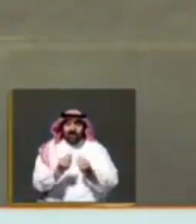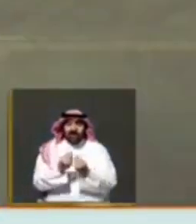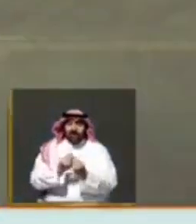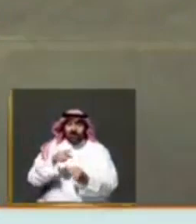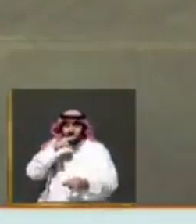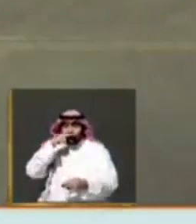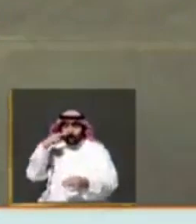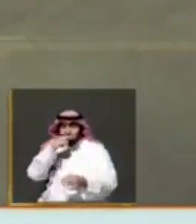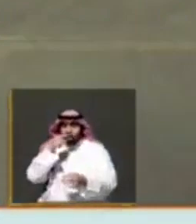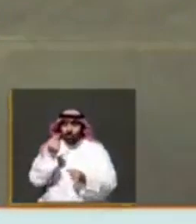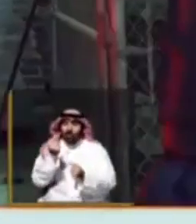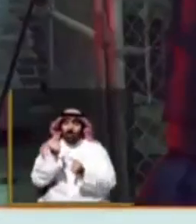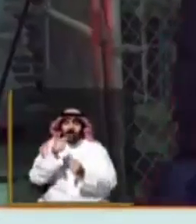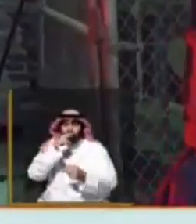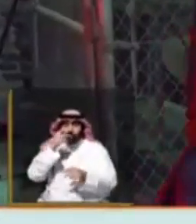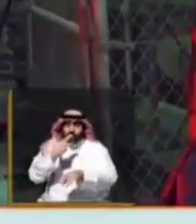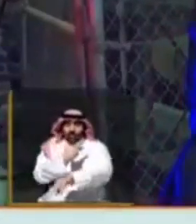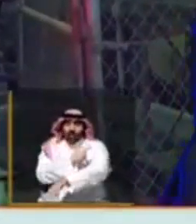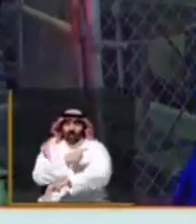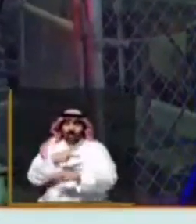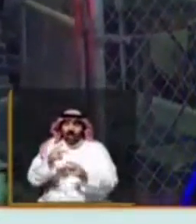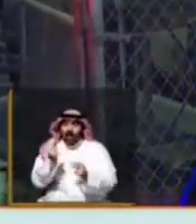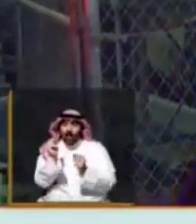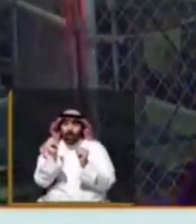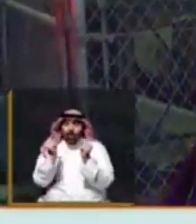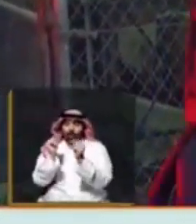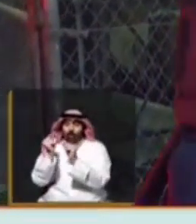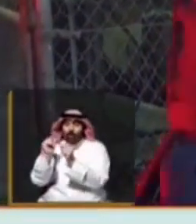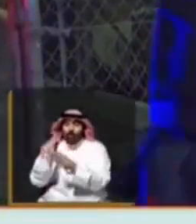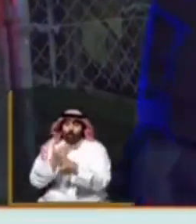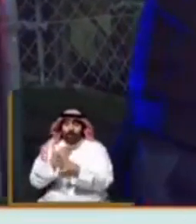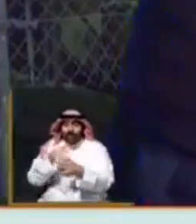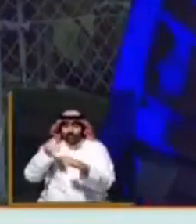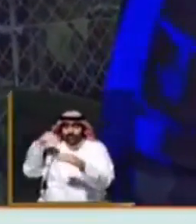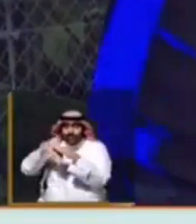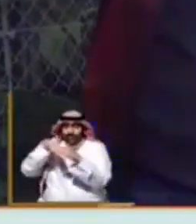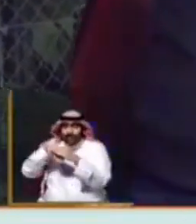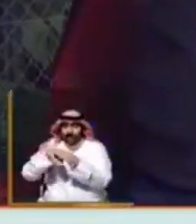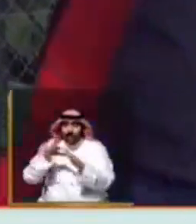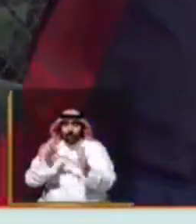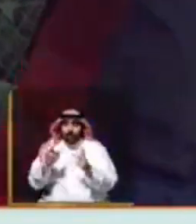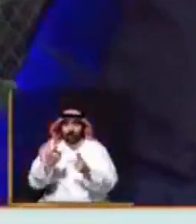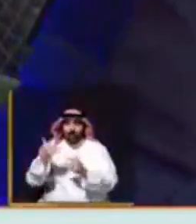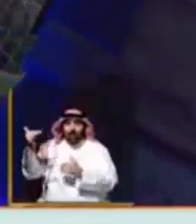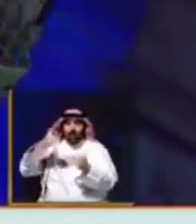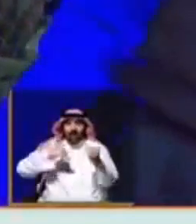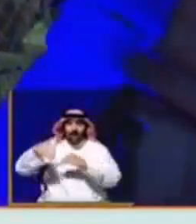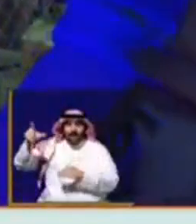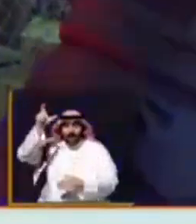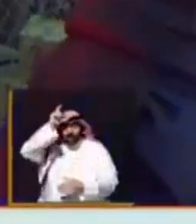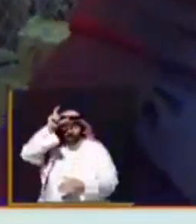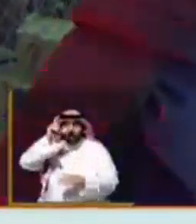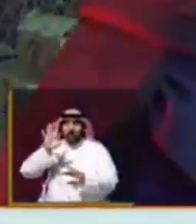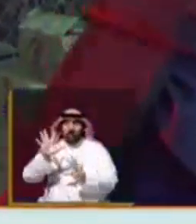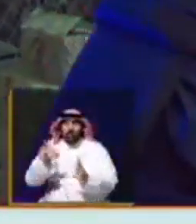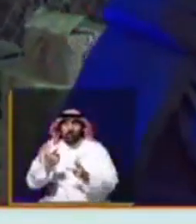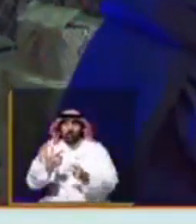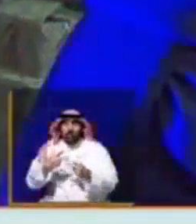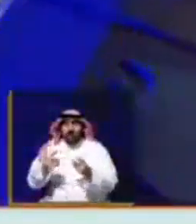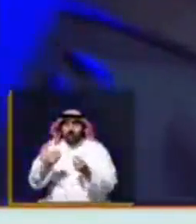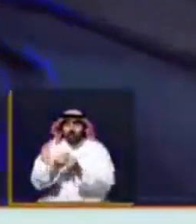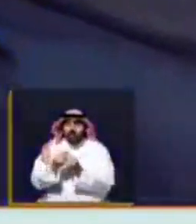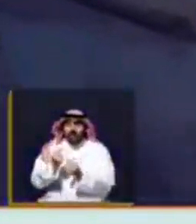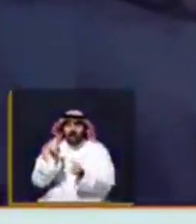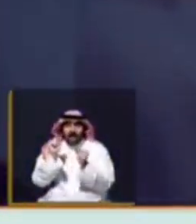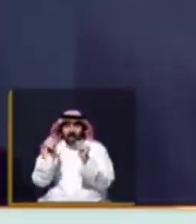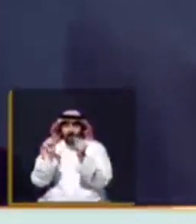من 2,500,000 حبة كبتاجون عثر عليها مخبأة في إرسالية وردت من خلال الميناء